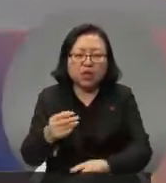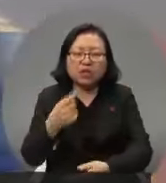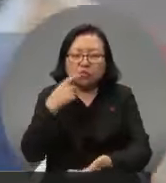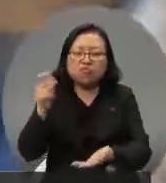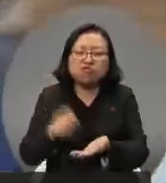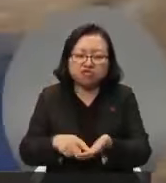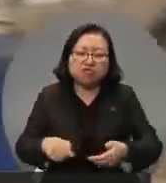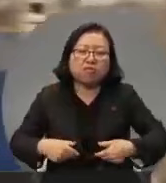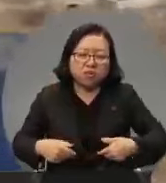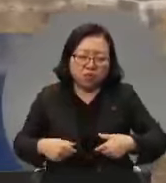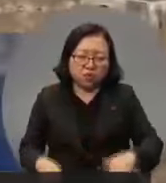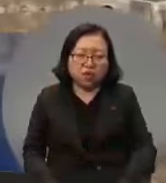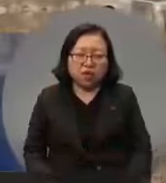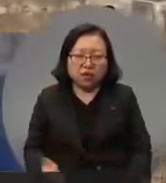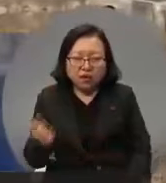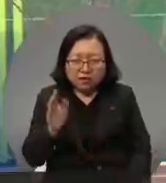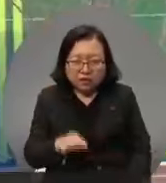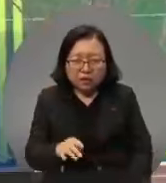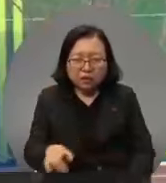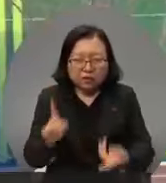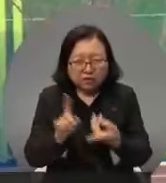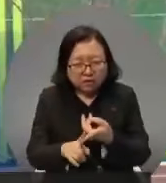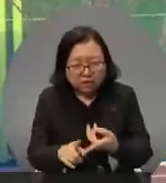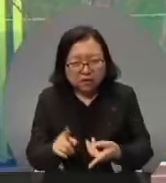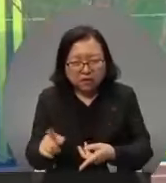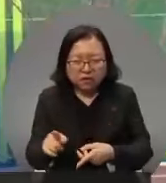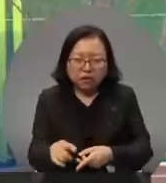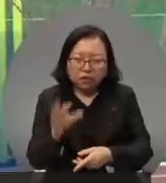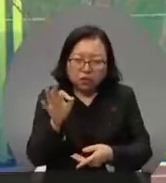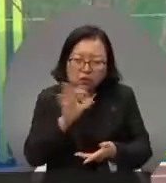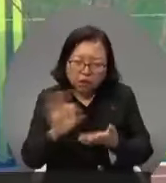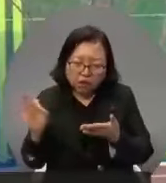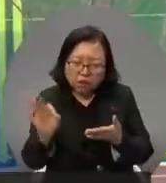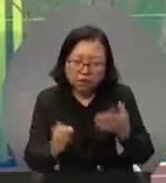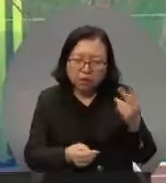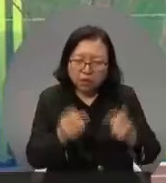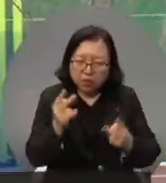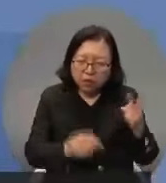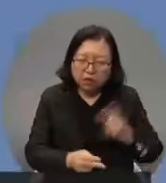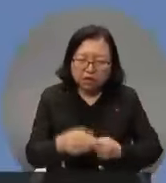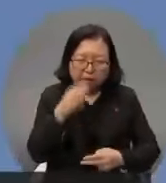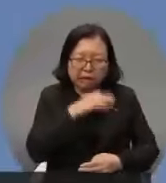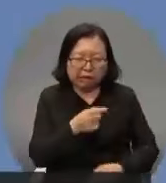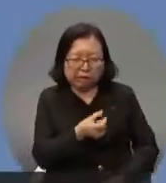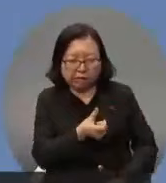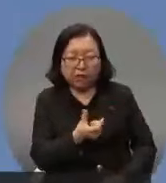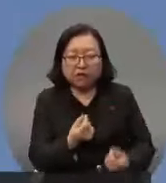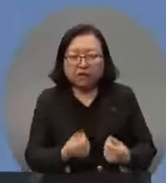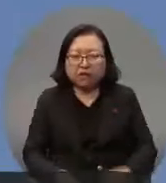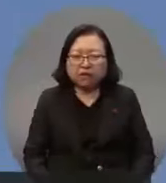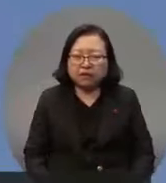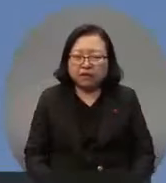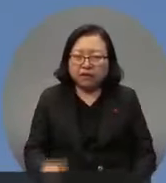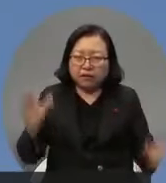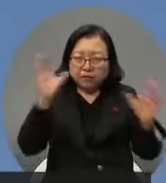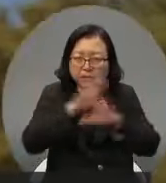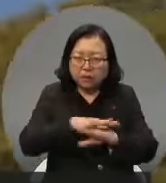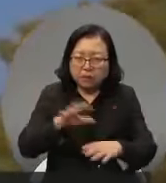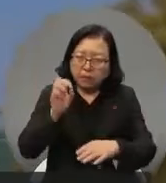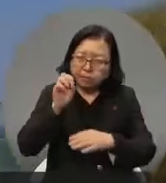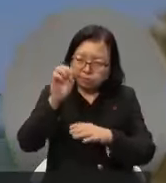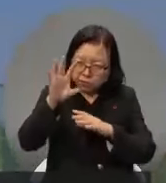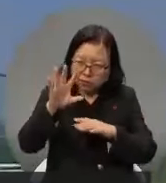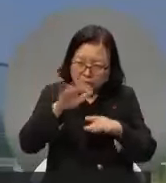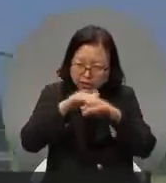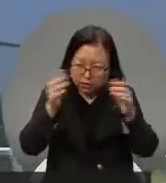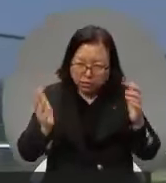좋지 않아서 어떤 이의를 제기할 수 있는 이런 부분은 충분히 있는 것 같아요. 야간에 내부 조명이 에어돔을 투과해 밖으로